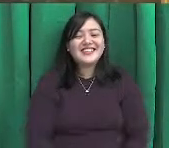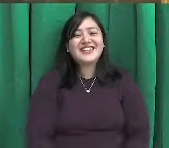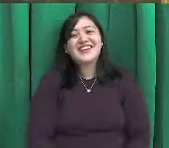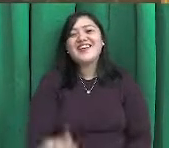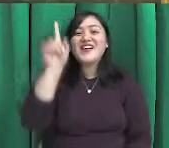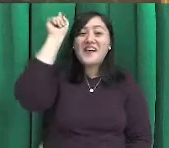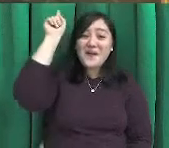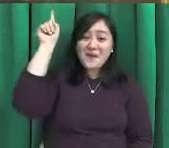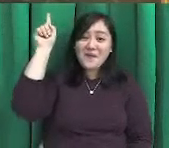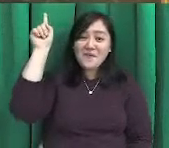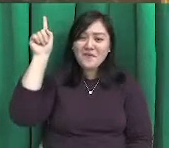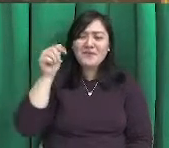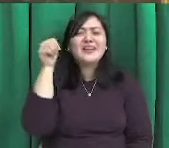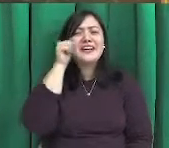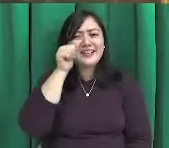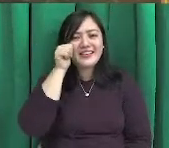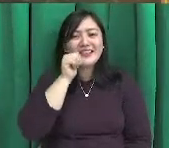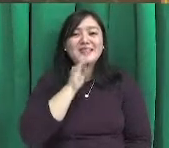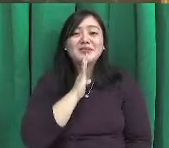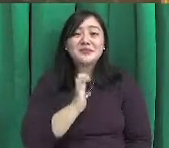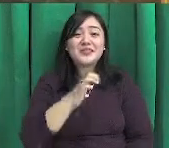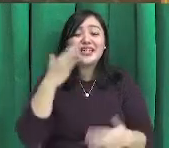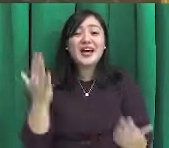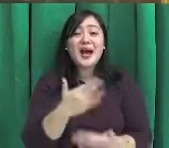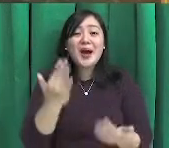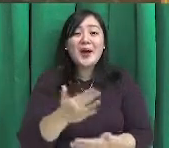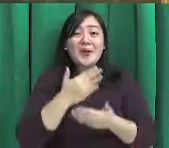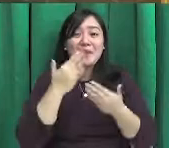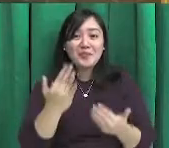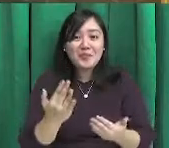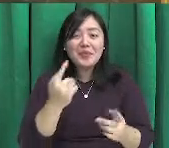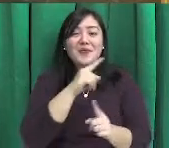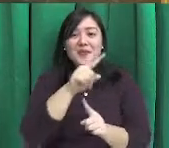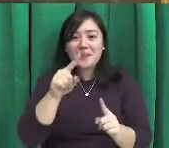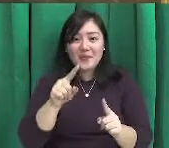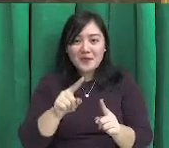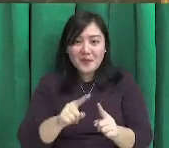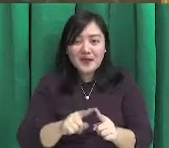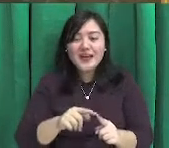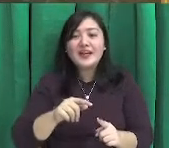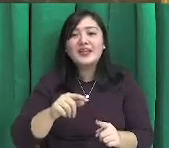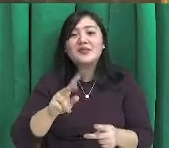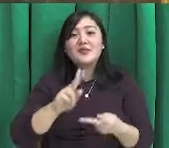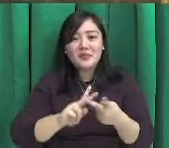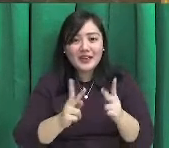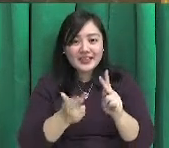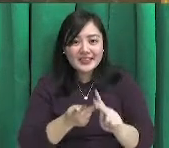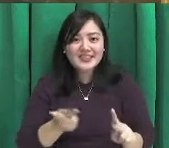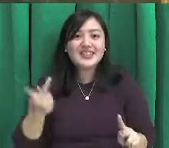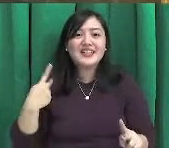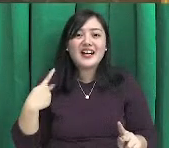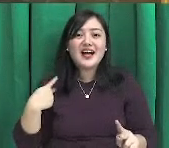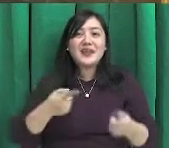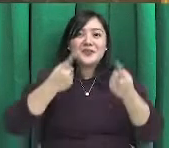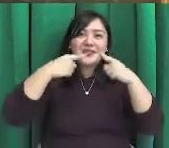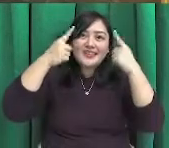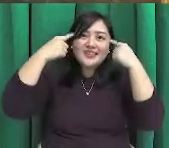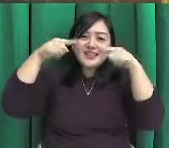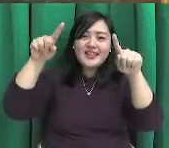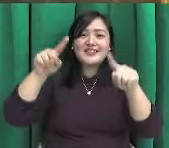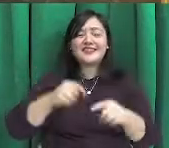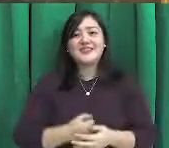maging masaya po tayo kung may accomplishment ang bawat isa. Support each other po. Do not be the hindrance